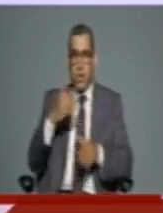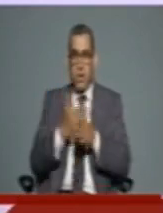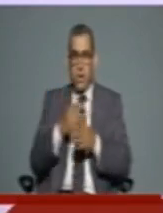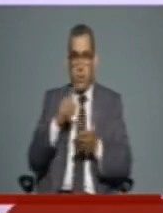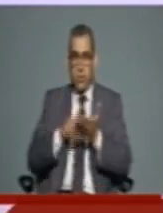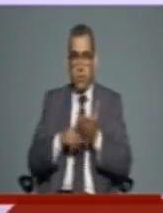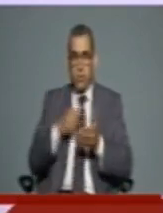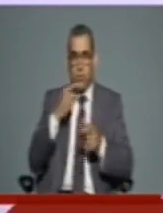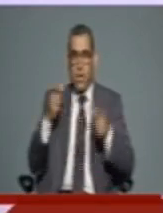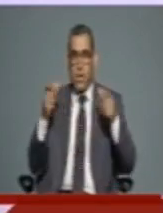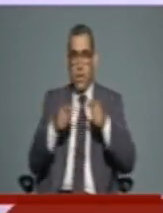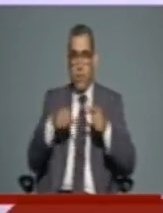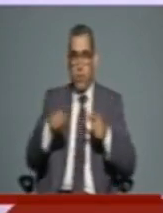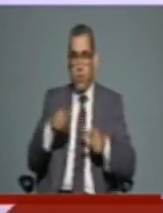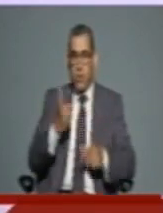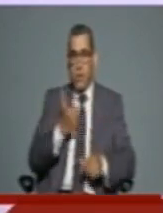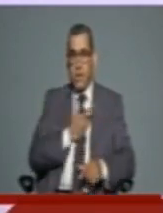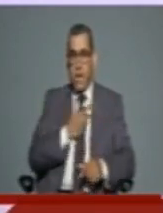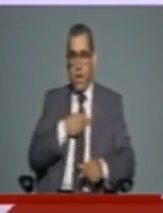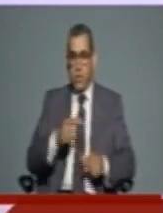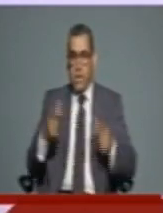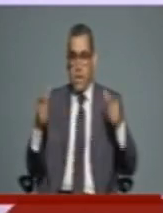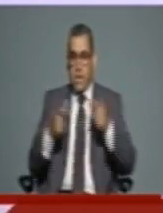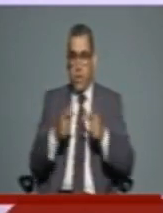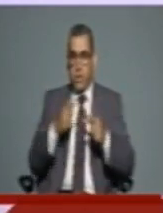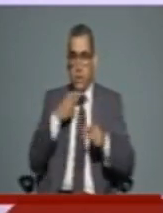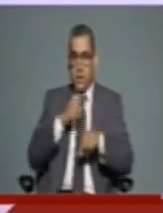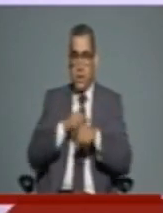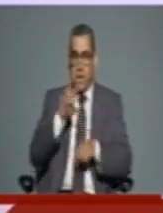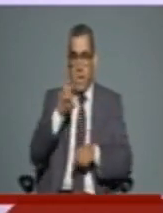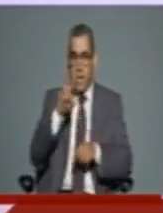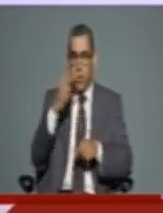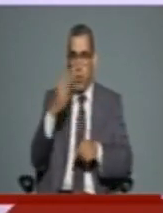معاهم يوم الثلاثاء الساعة 2:30